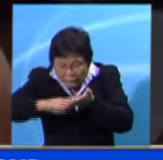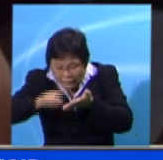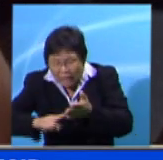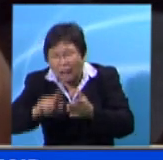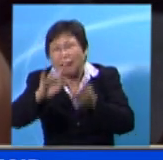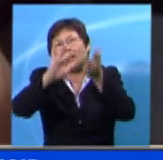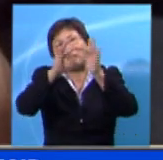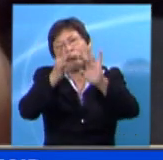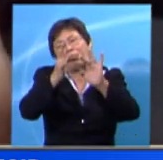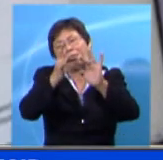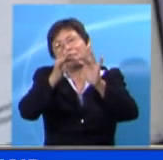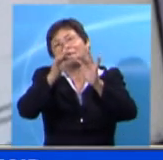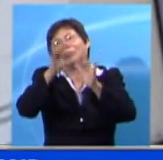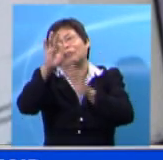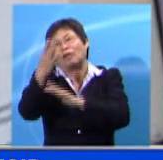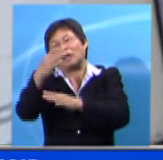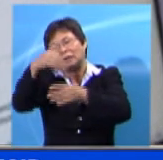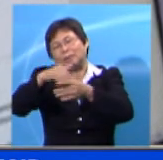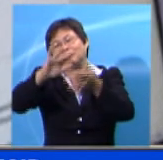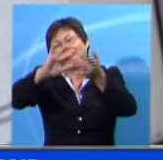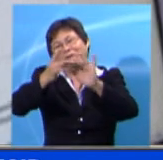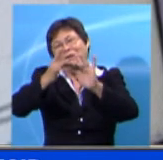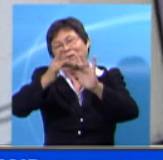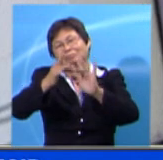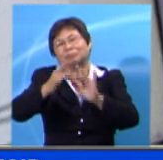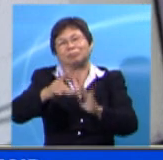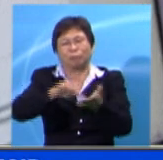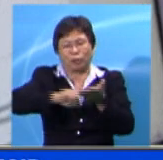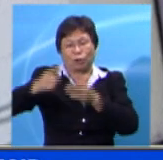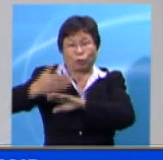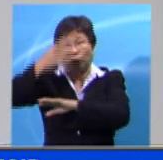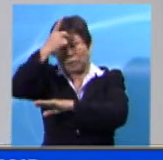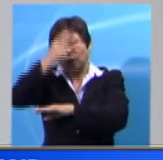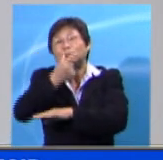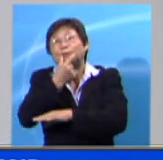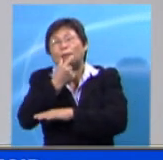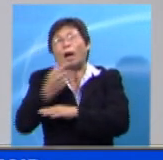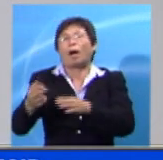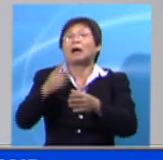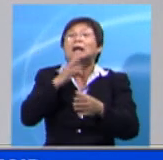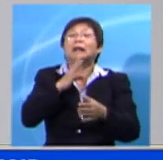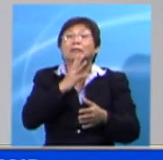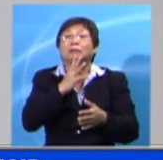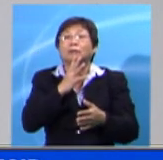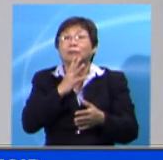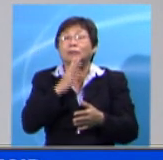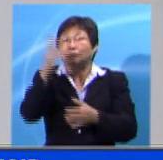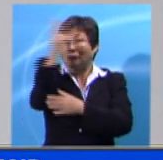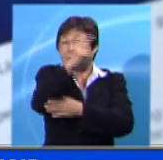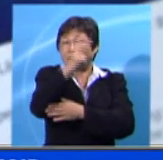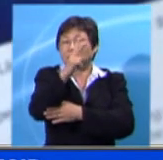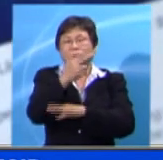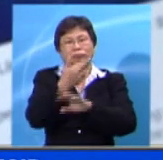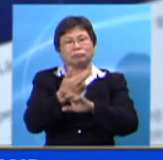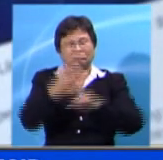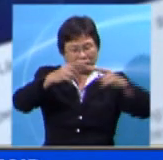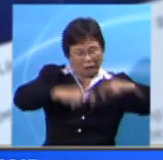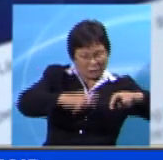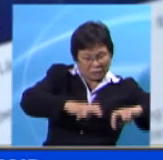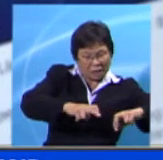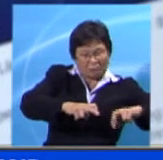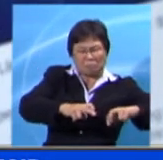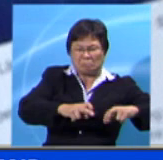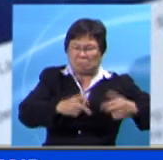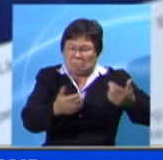dan media sosial di internet Minggu lalu Datuk Ahmad shabri mengeluarkan kenyataan bahawa kerajaan bersedia mengkaji